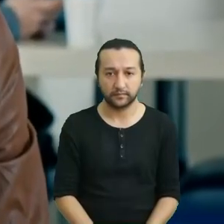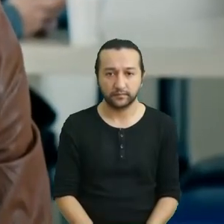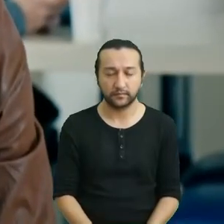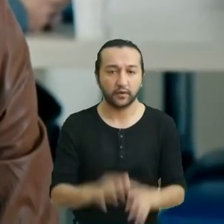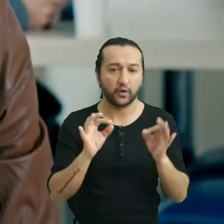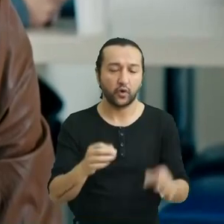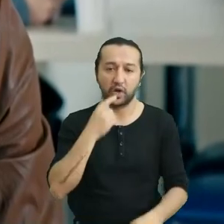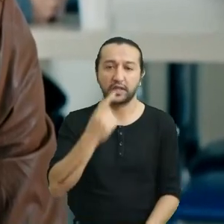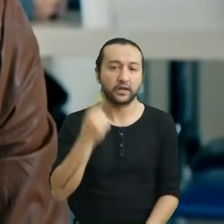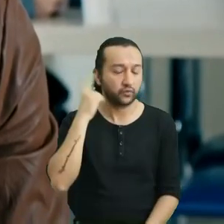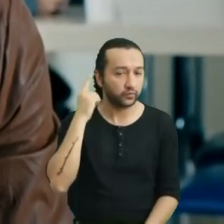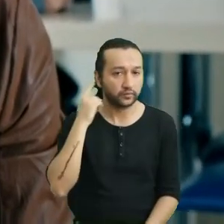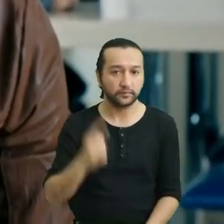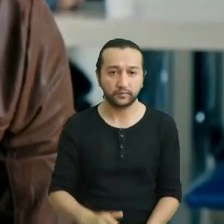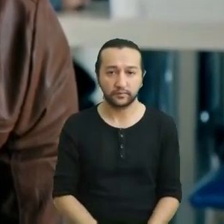Öyle derler.